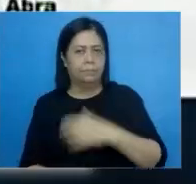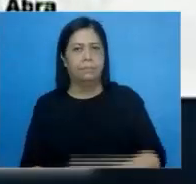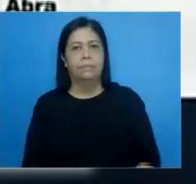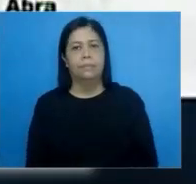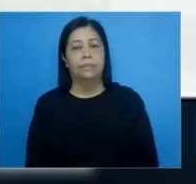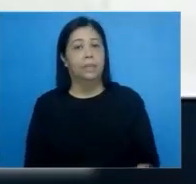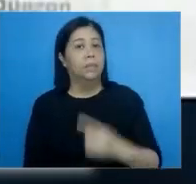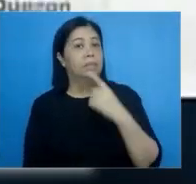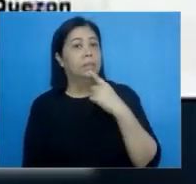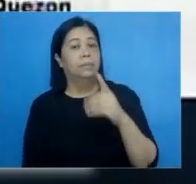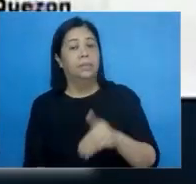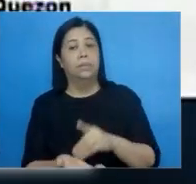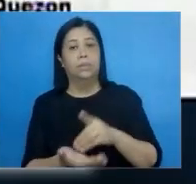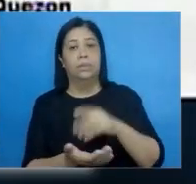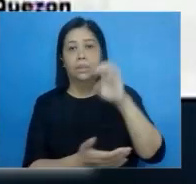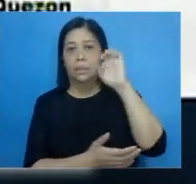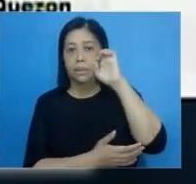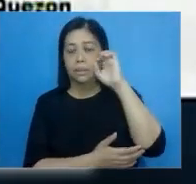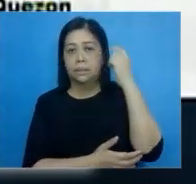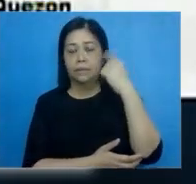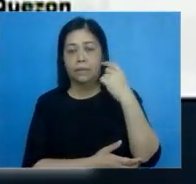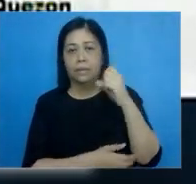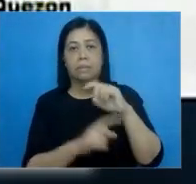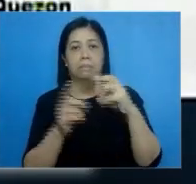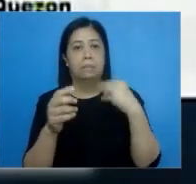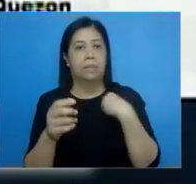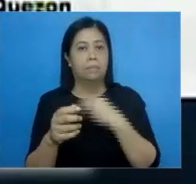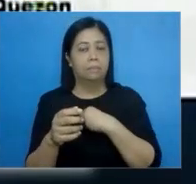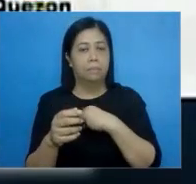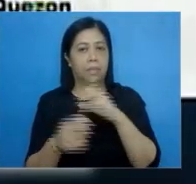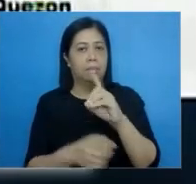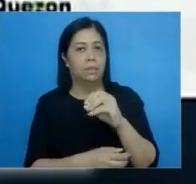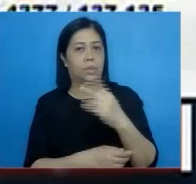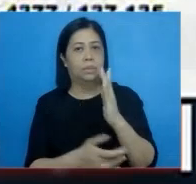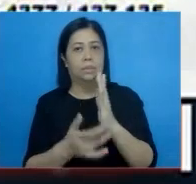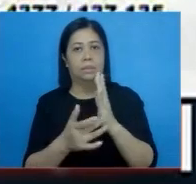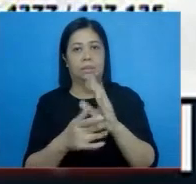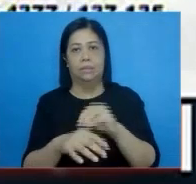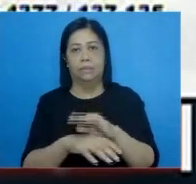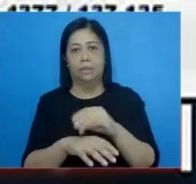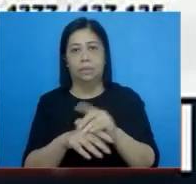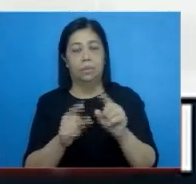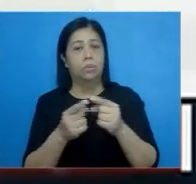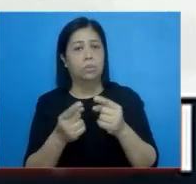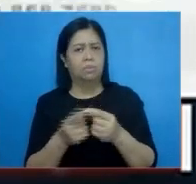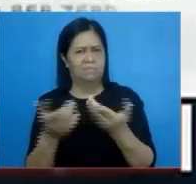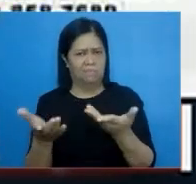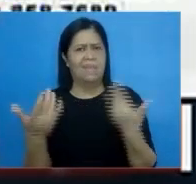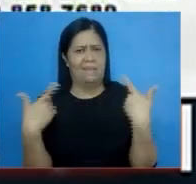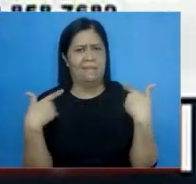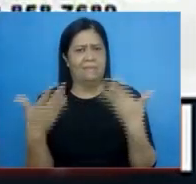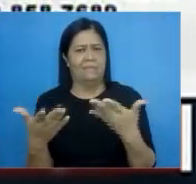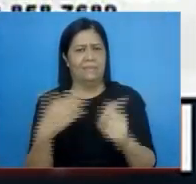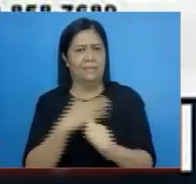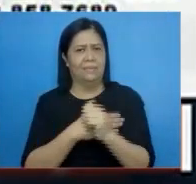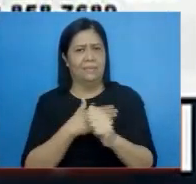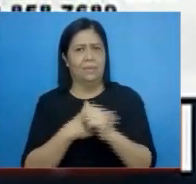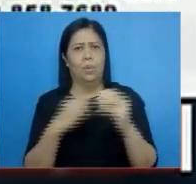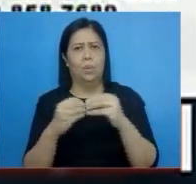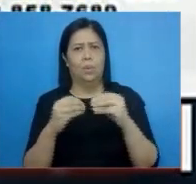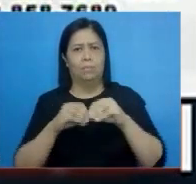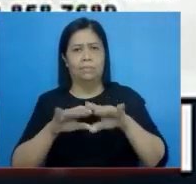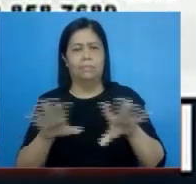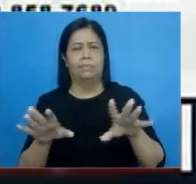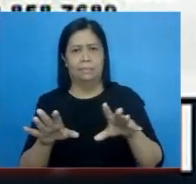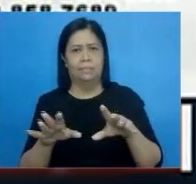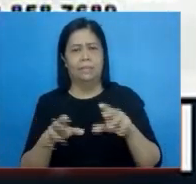kay Dr. Edsel Salvanya, miyembro ng DOH Technical Advisory Group, nariyan pa rin kasi ang banta ng mas nakakahawang Delta